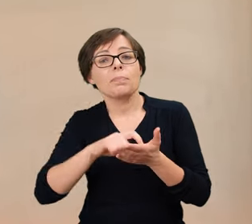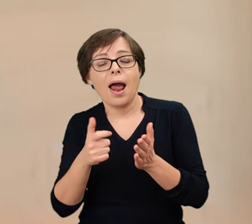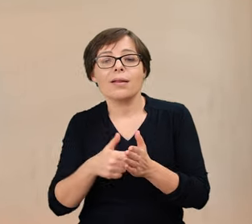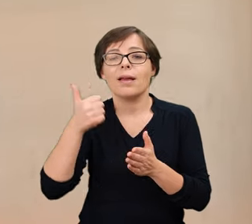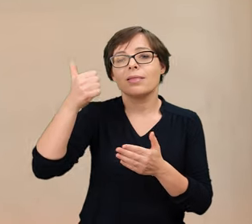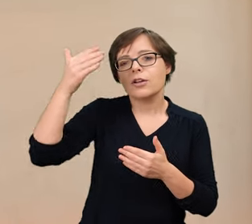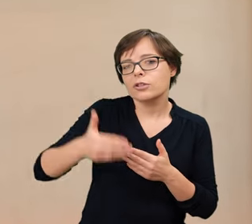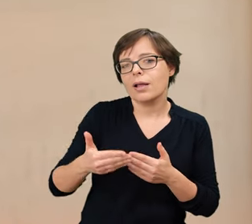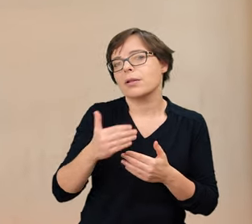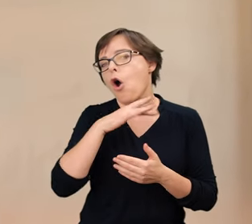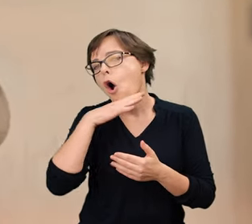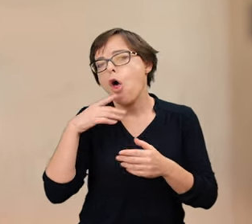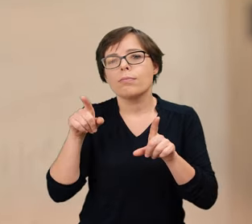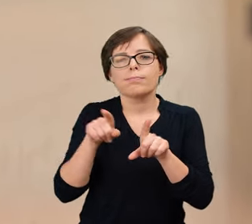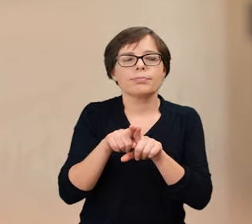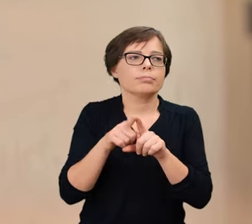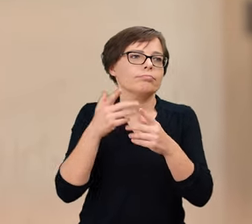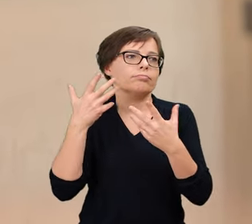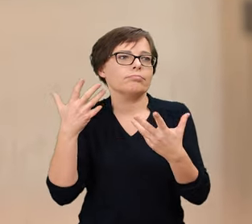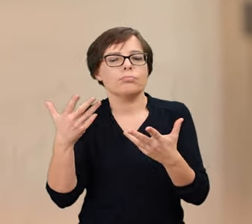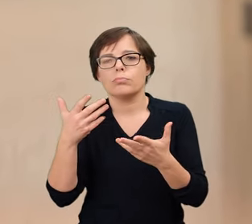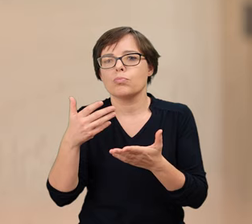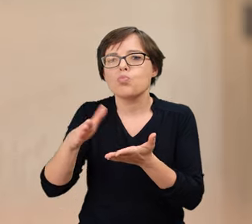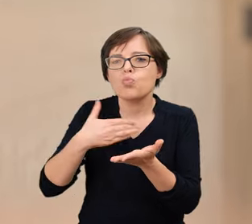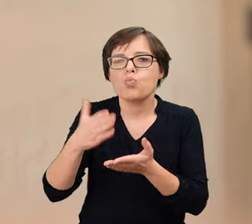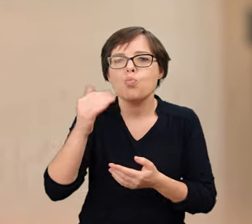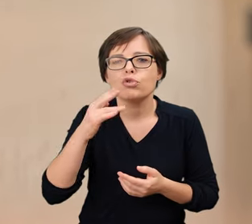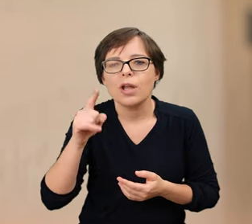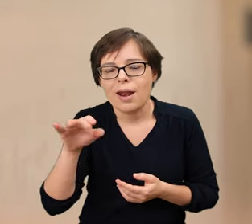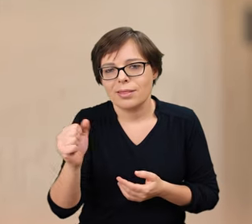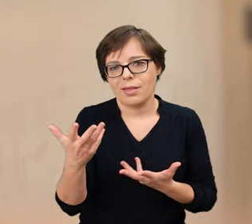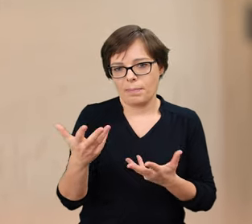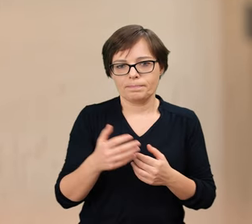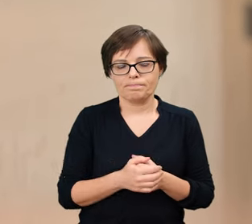ciemno-miodowa, musztardowa. To wszystko razem było niezłe, ale